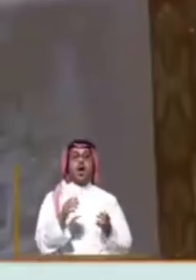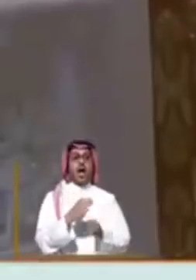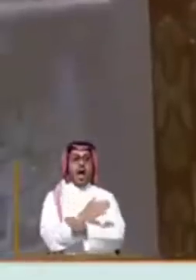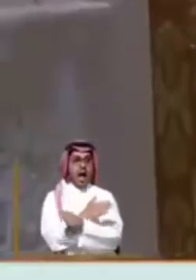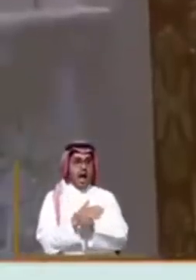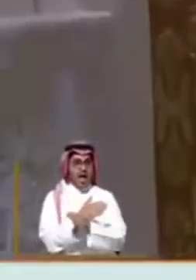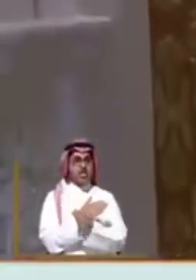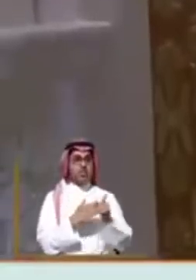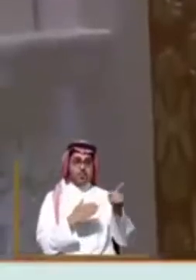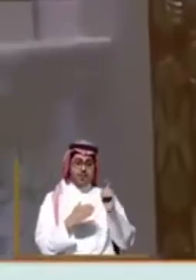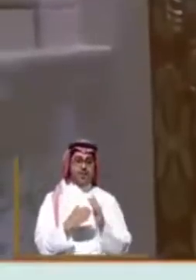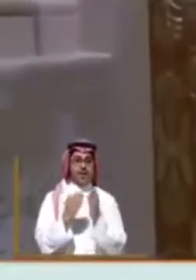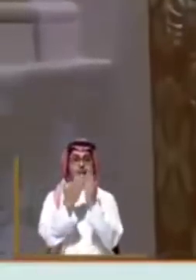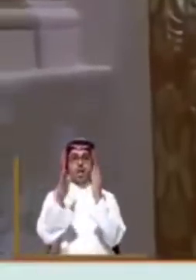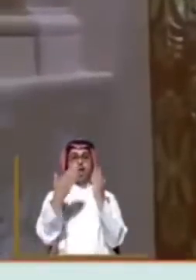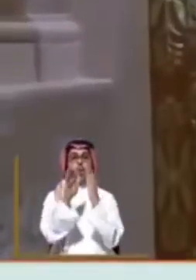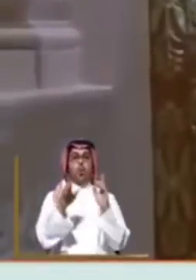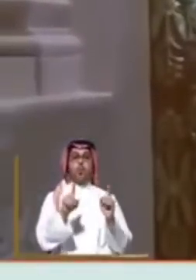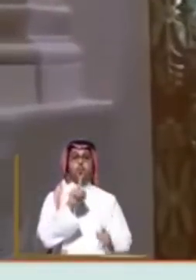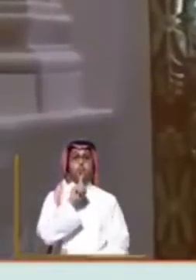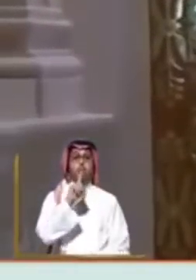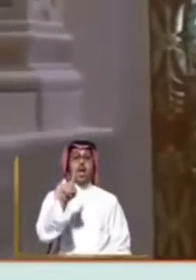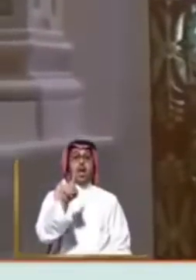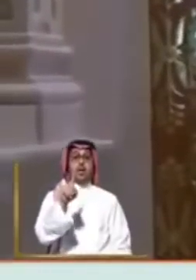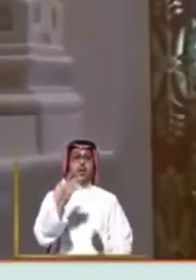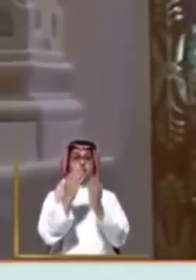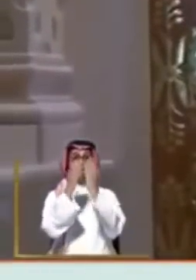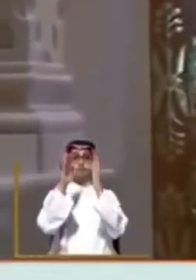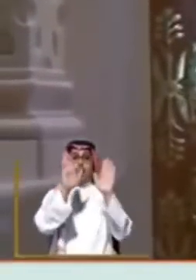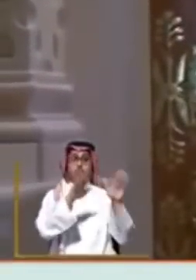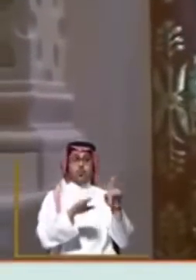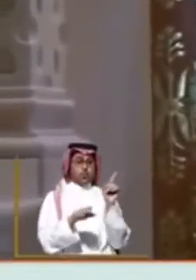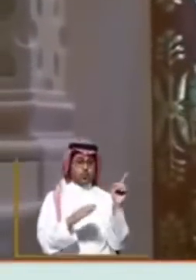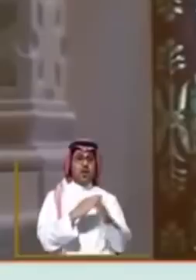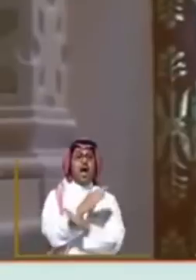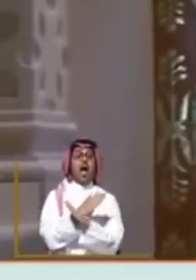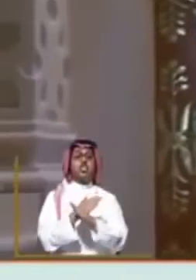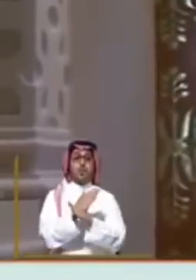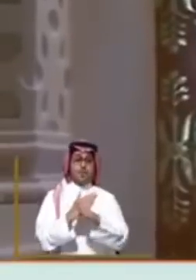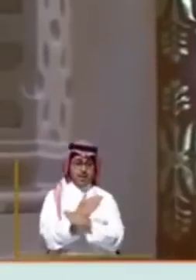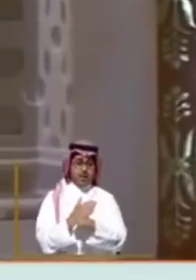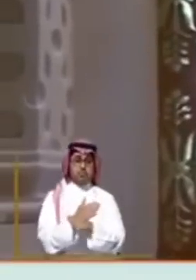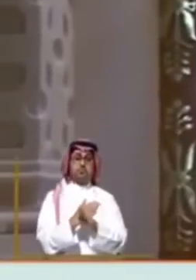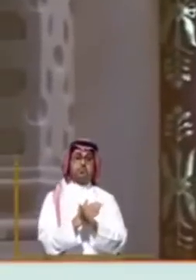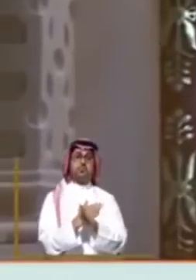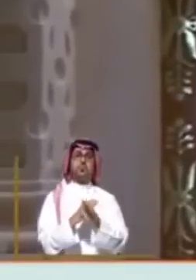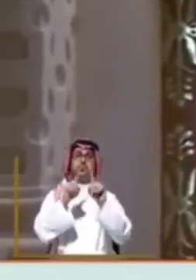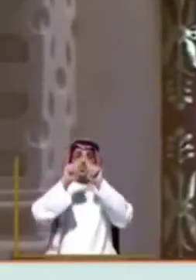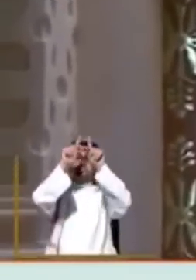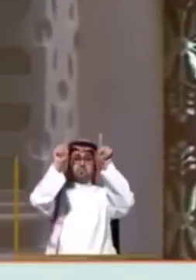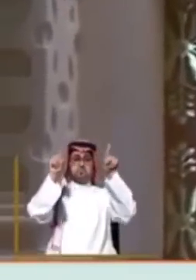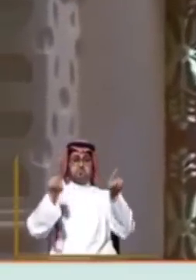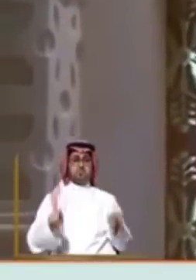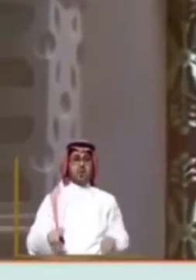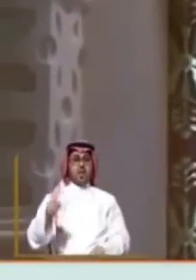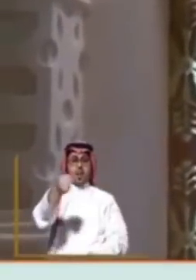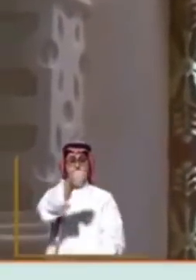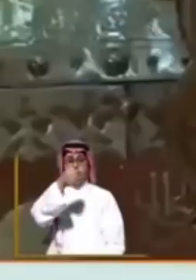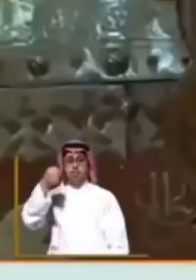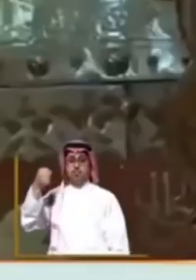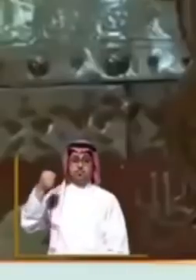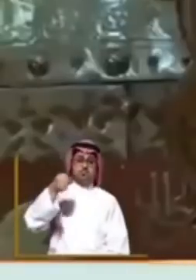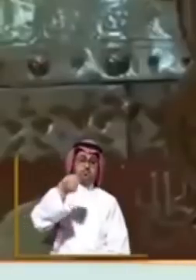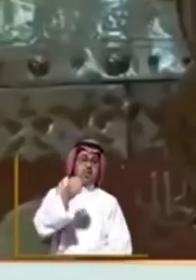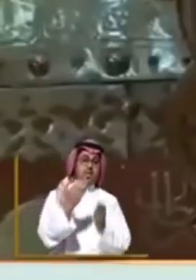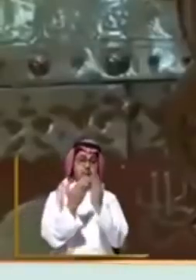والجوز لأبواب المسجد النبوي الشريف التي ارتبط معظمها بأسماء وأحداث عرفت بها حتى